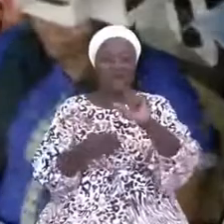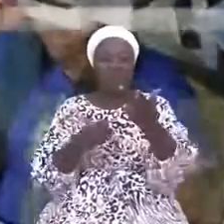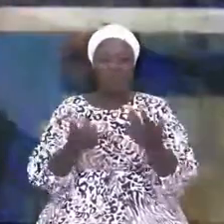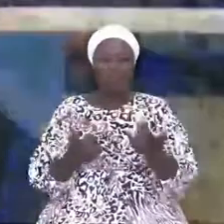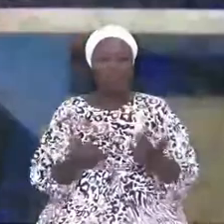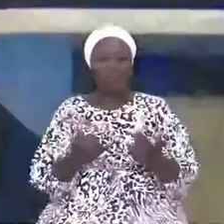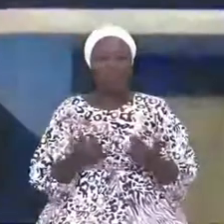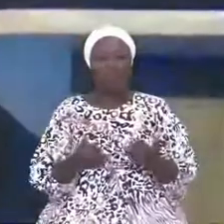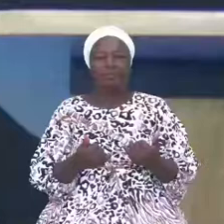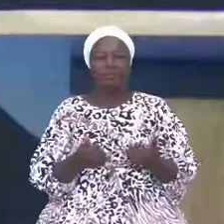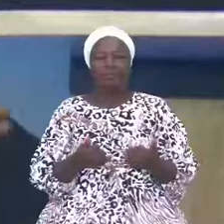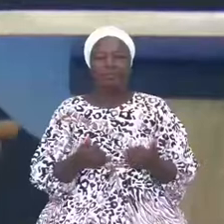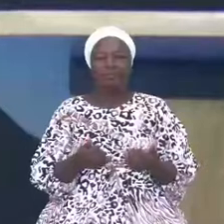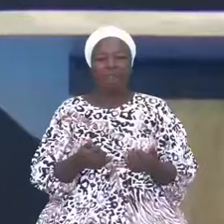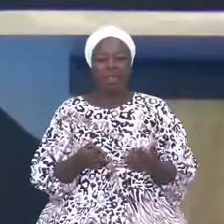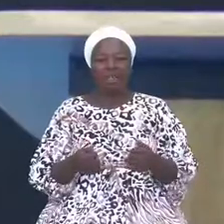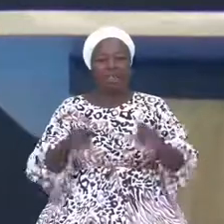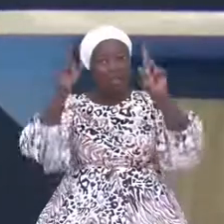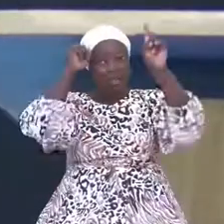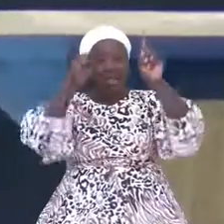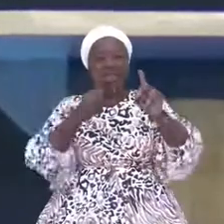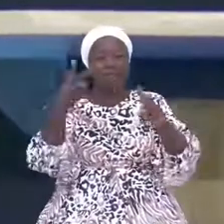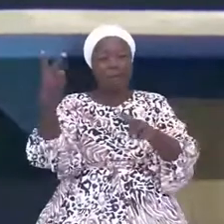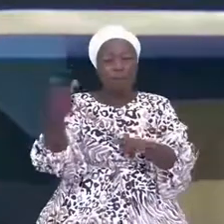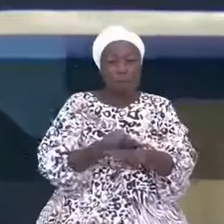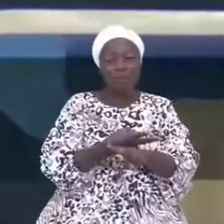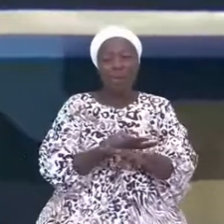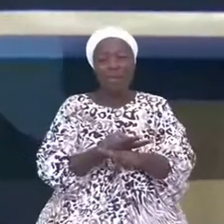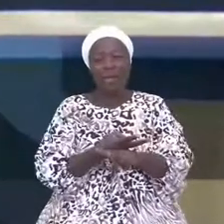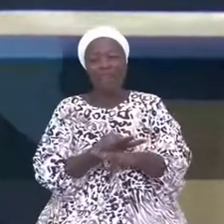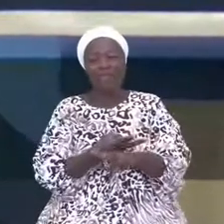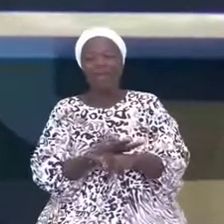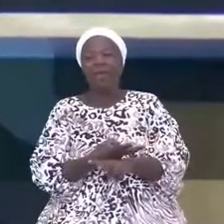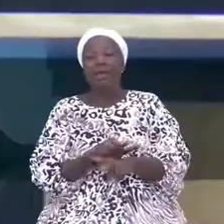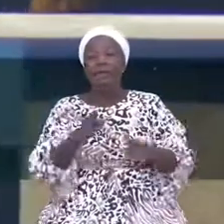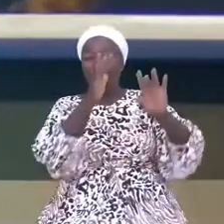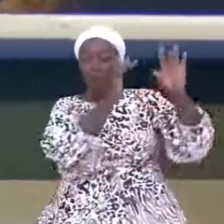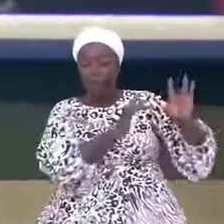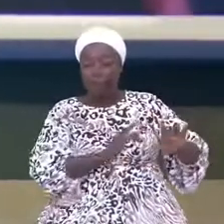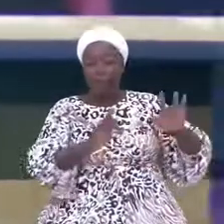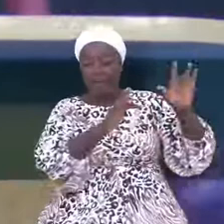au nom de Jésus. Troisième point maintenant, sa miséricorde multipliée,